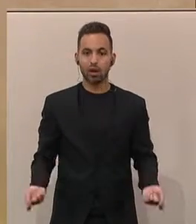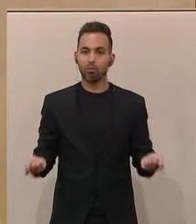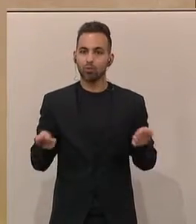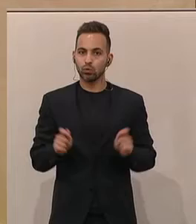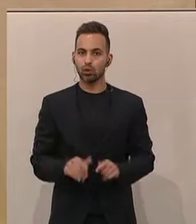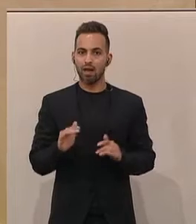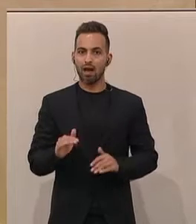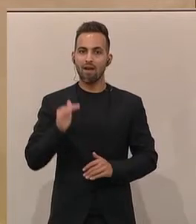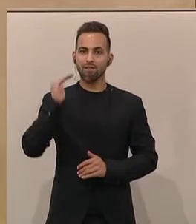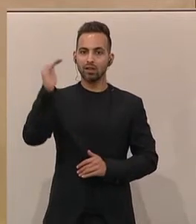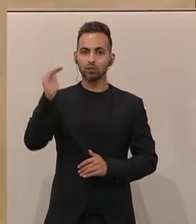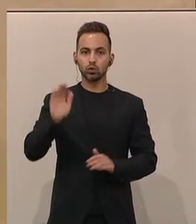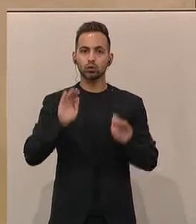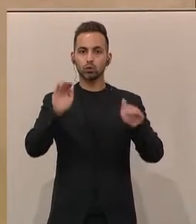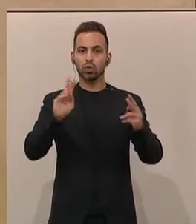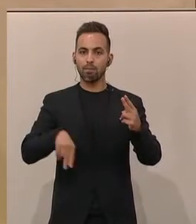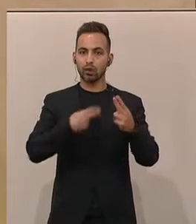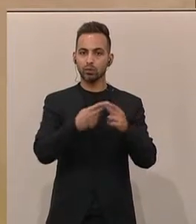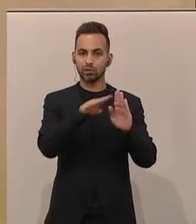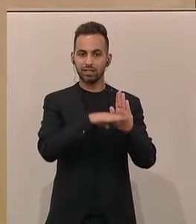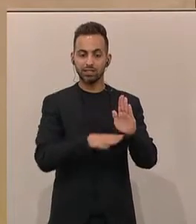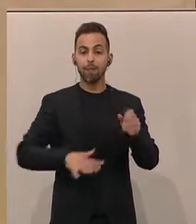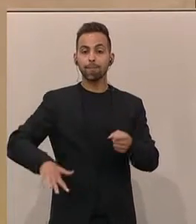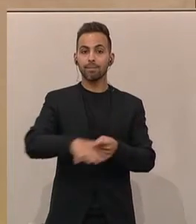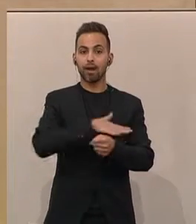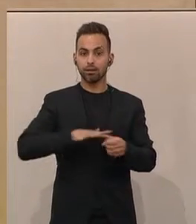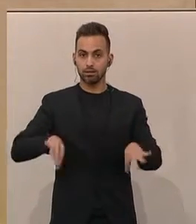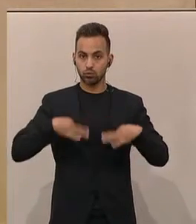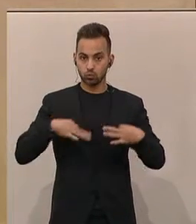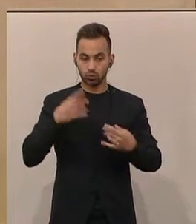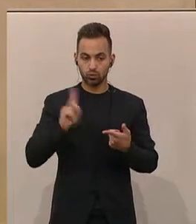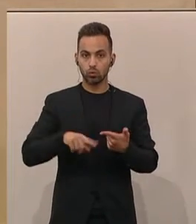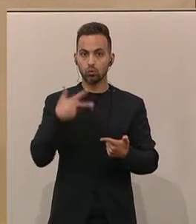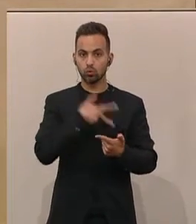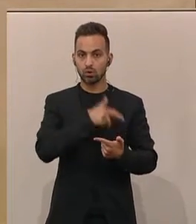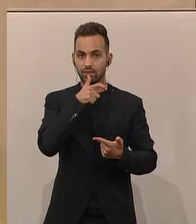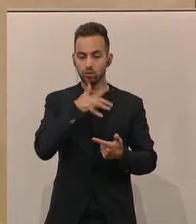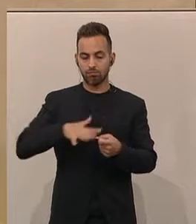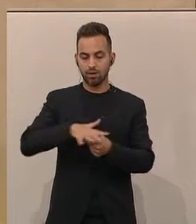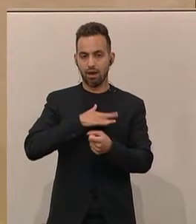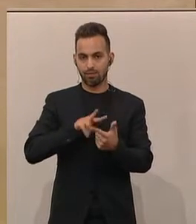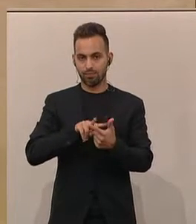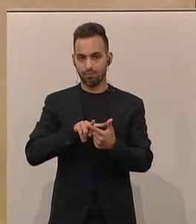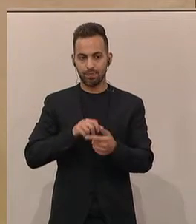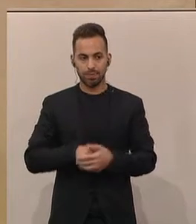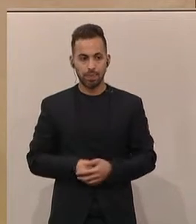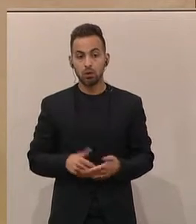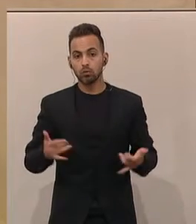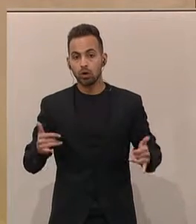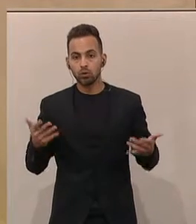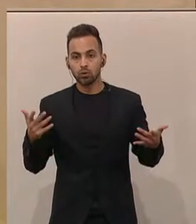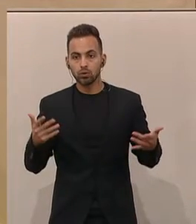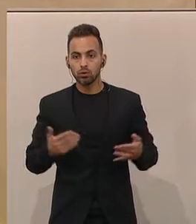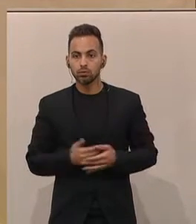das Erwachsenenschutzanpassungsgesetz im Bereich für den Gesundheits- und Sozialversicherungsbereich. Ja, und mit